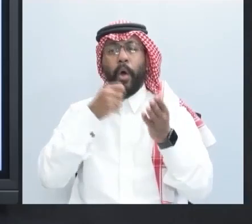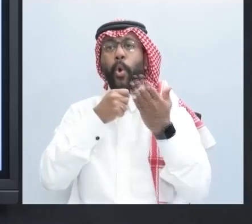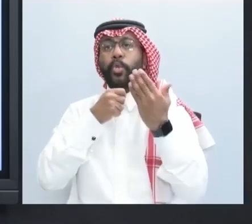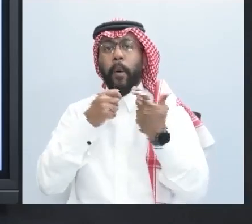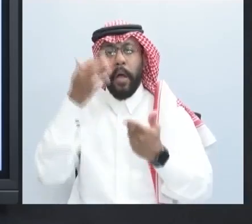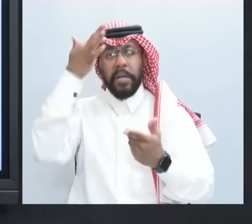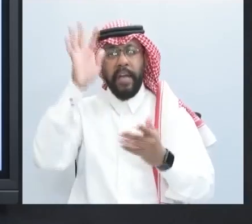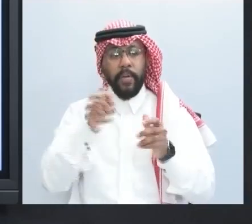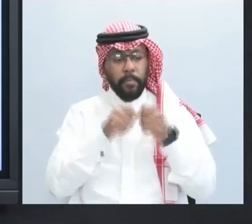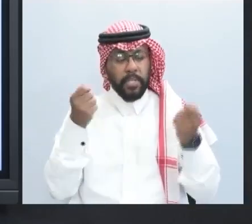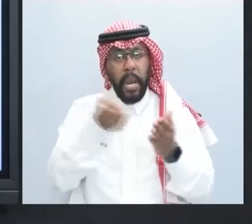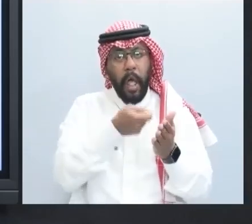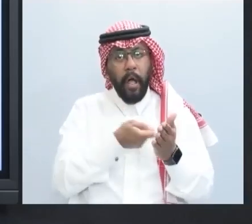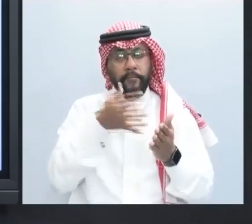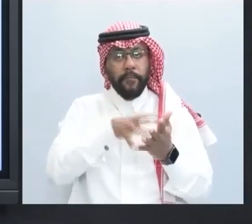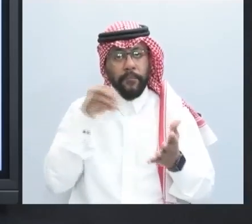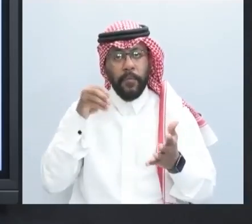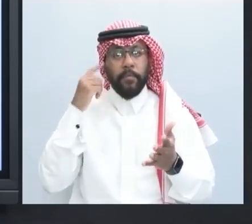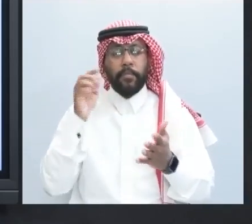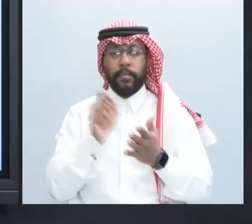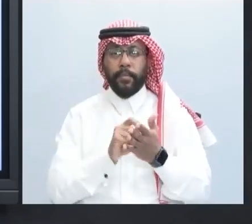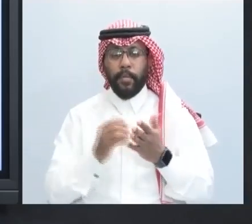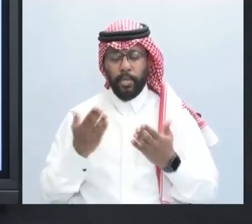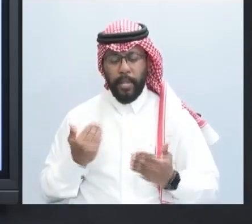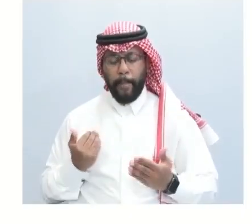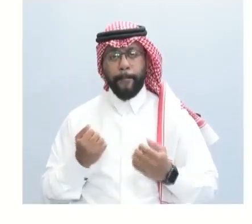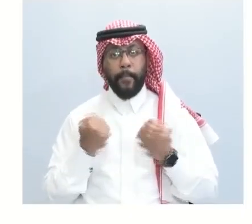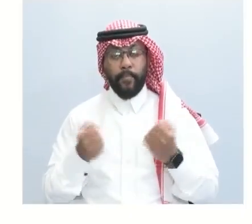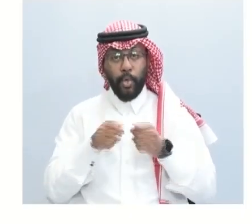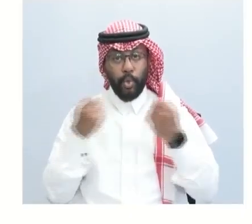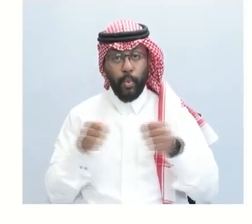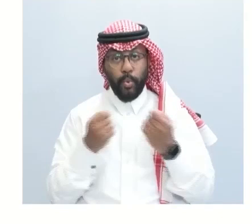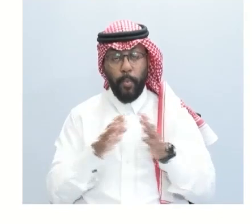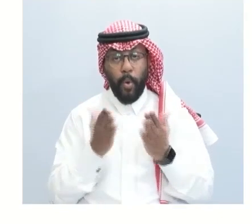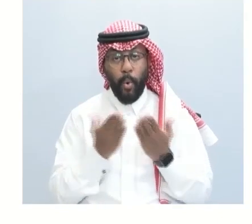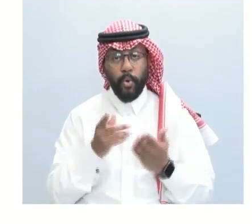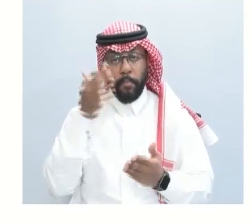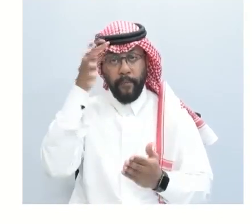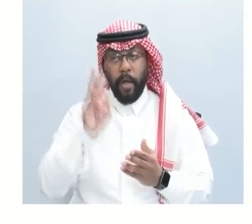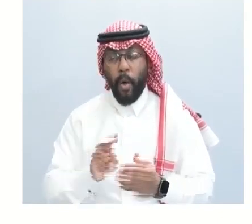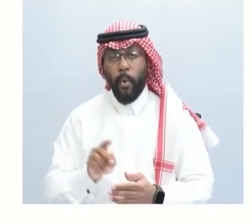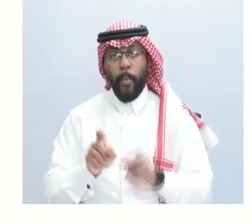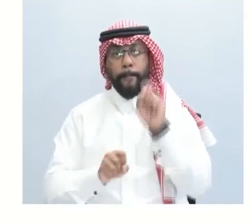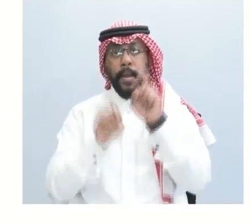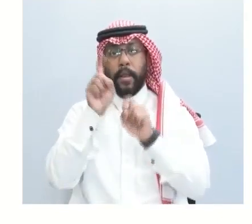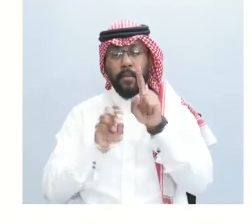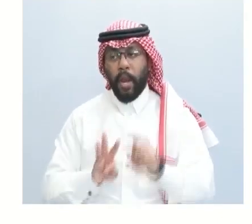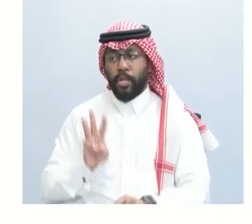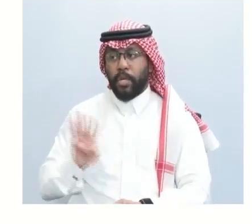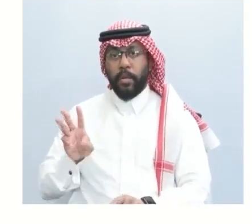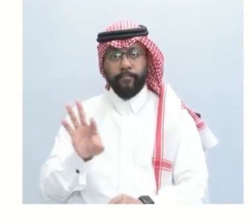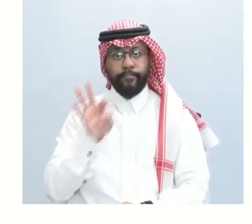مقاله الى اخره من النصوص الادبيه ثم طبعا من احدى الصحف او المجلات او الكتب او من شبكه الانترنت بعد